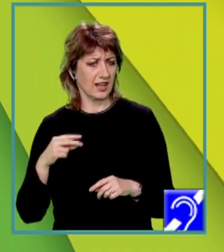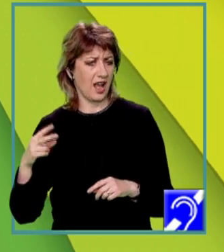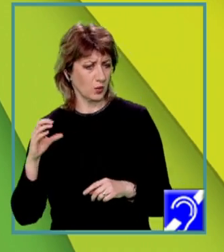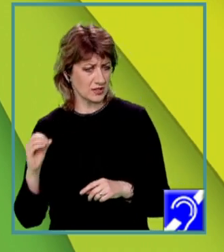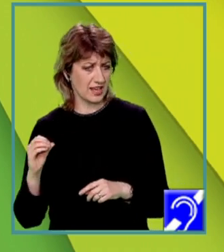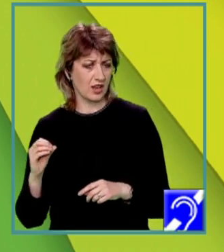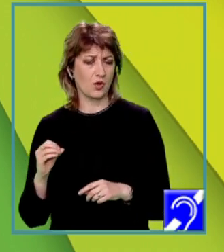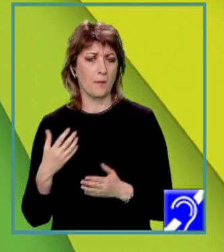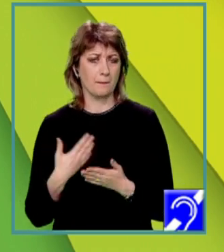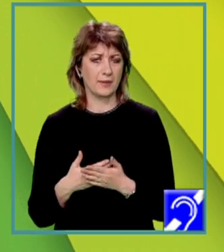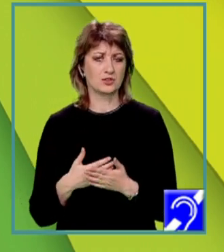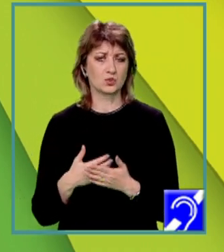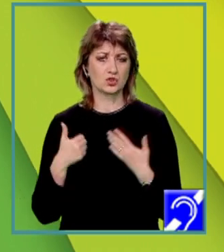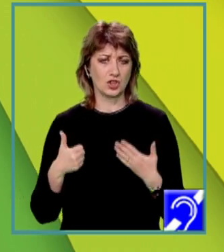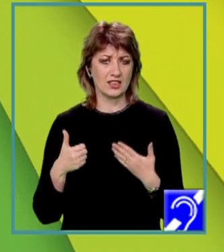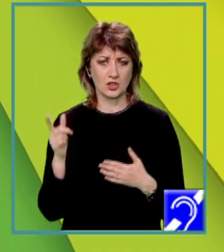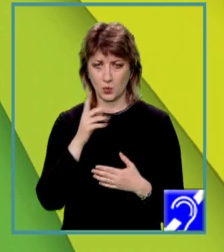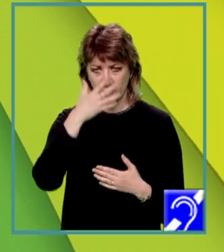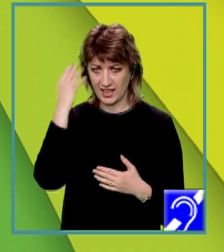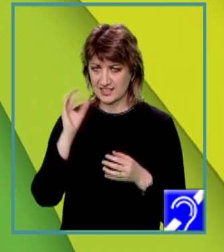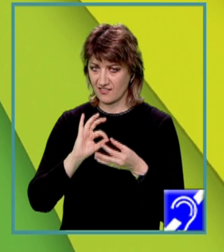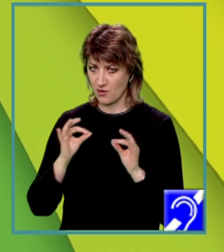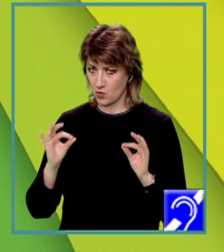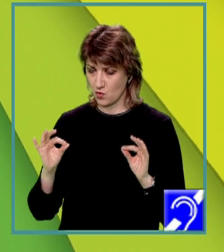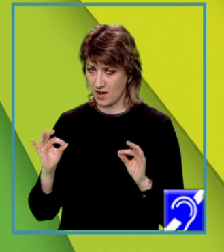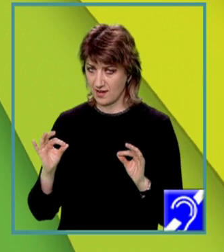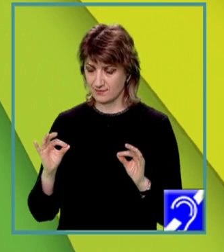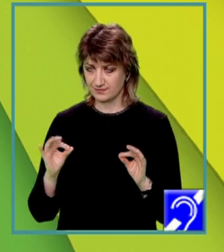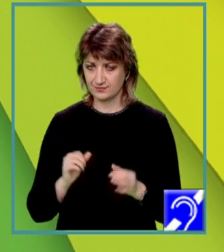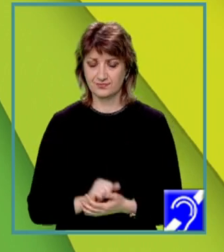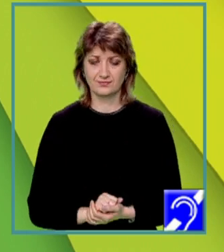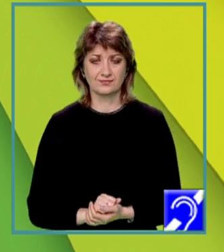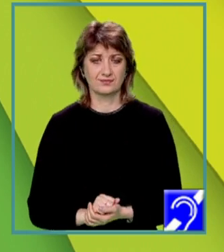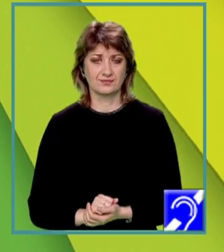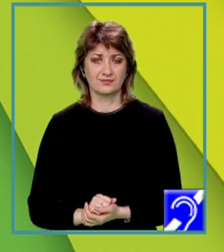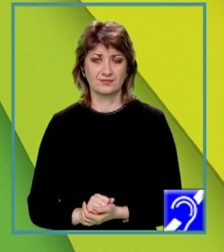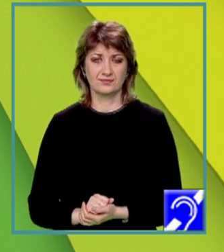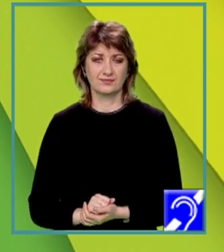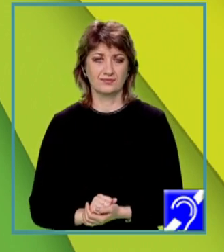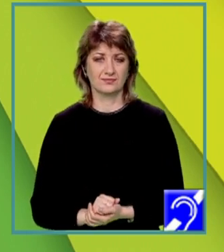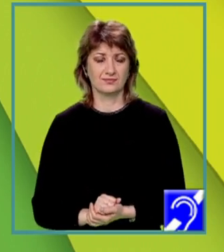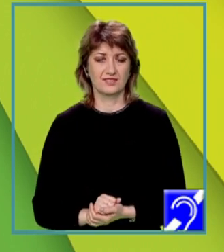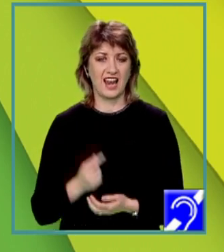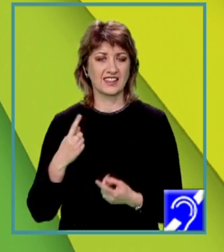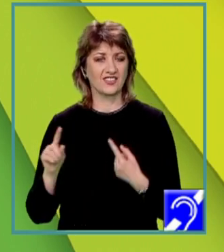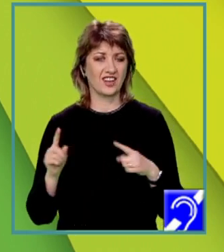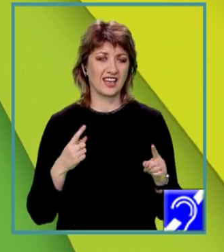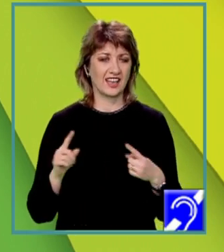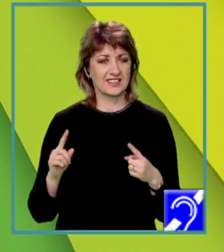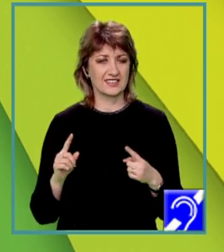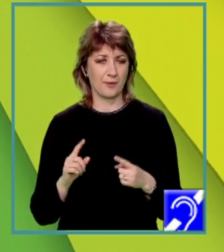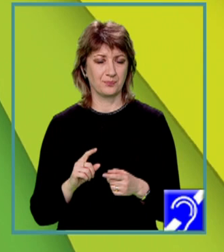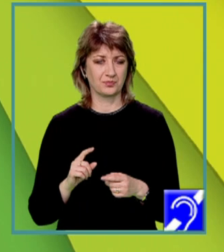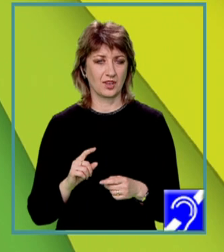evident că pentru șase Nu uitați de formula de psalmi Ferenț Ah ridicată la